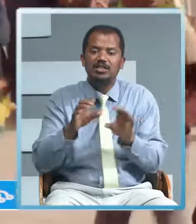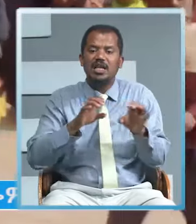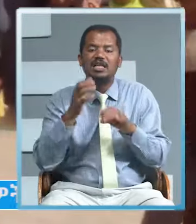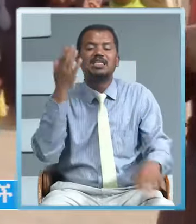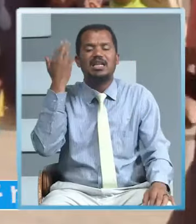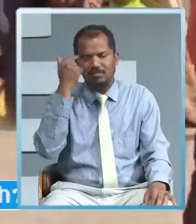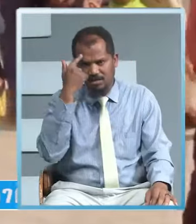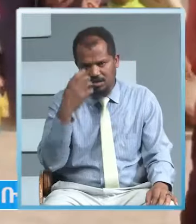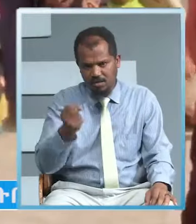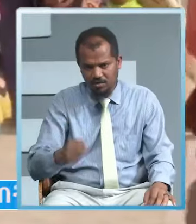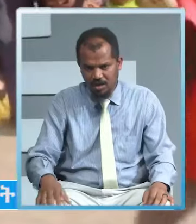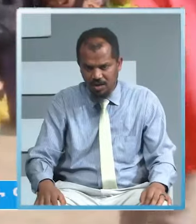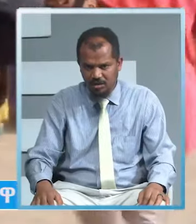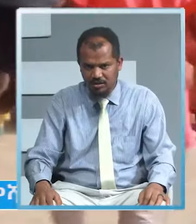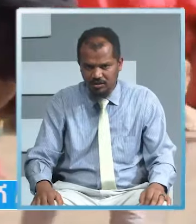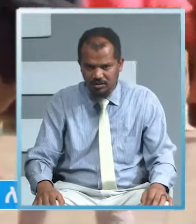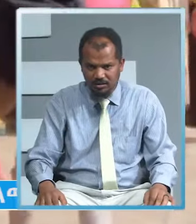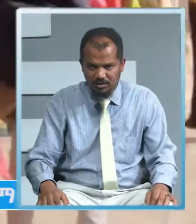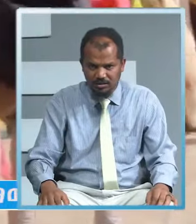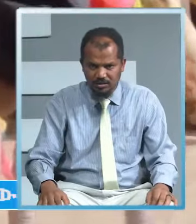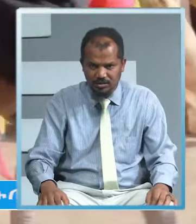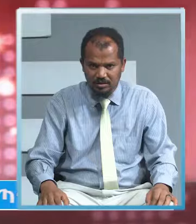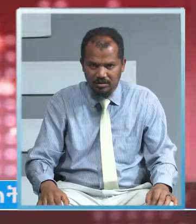እንደነበርም ይታወሳል።